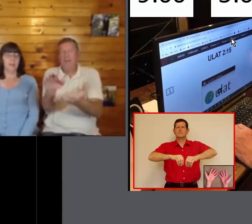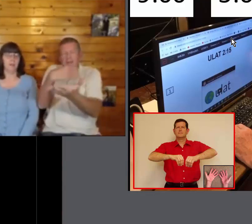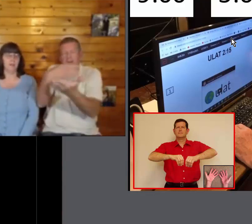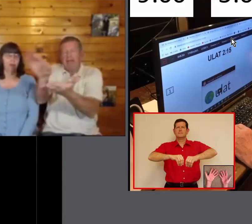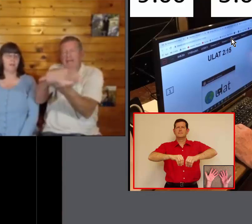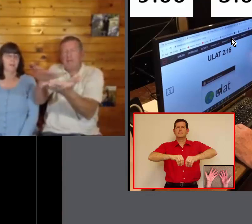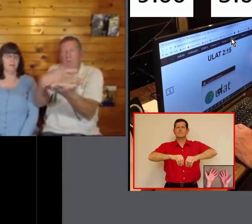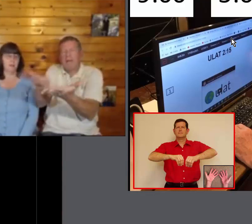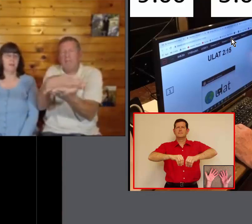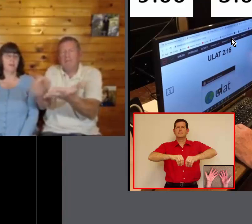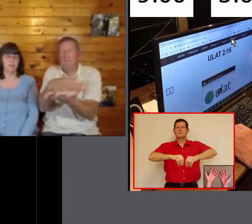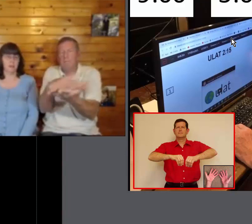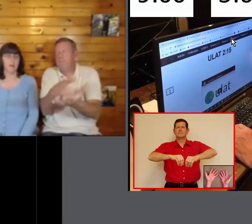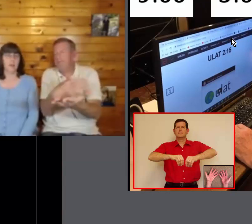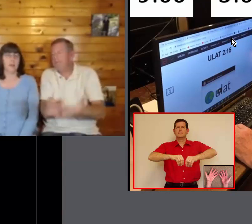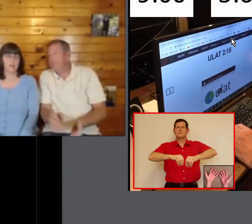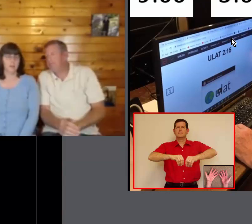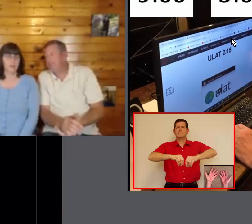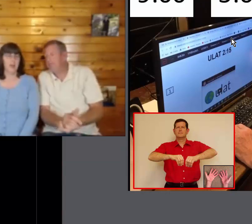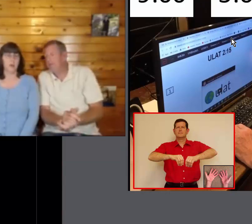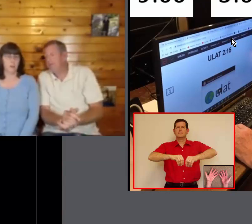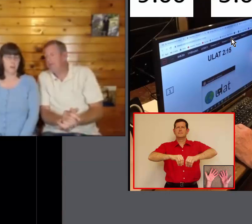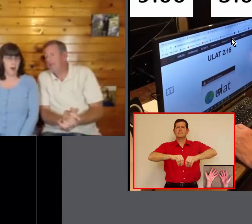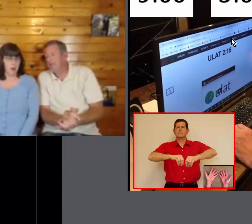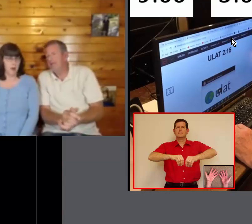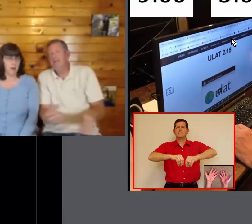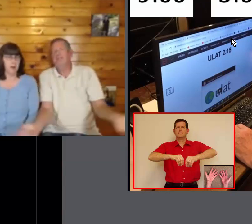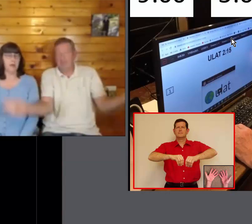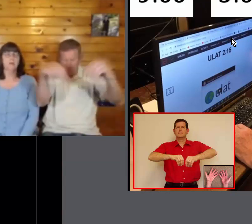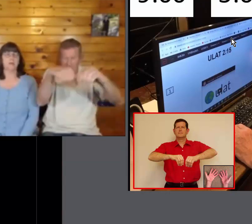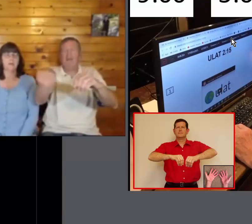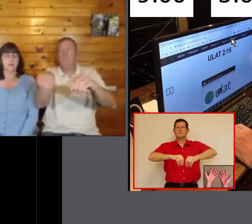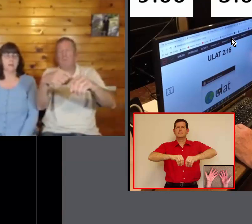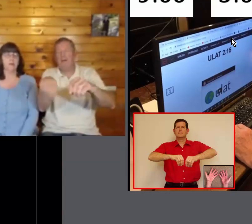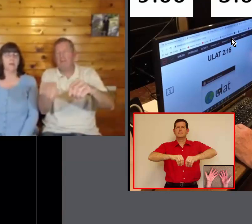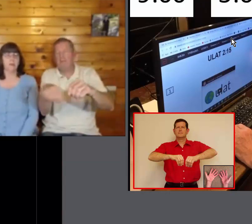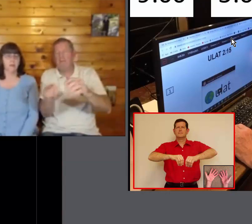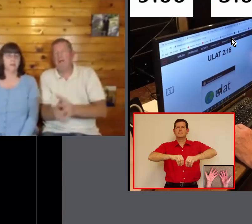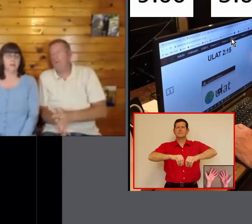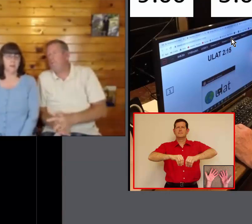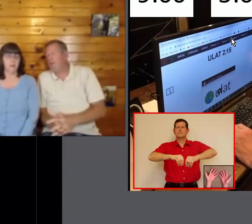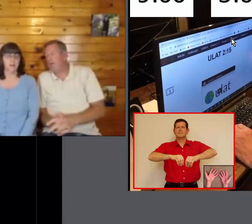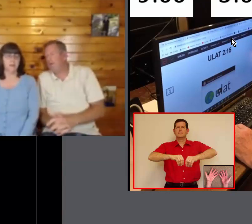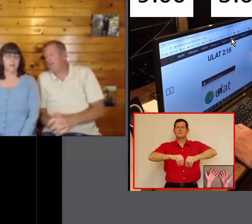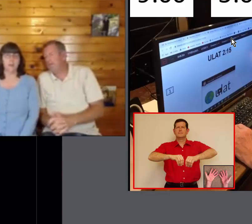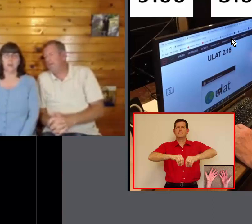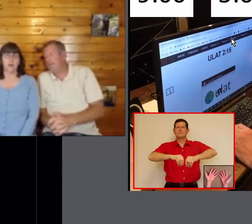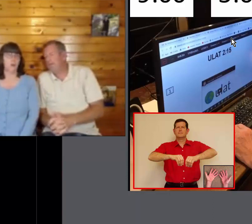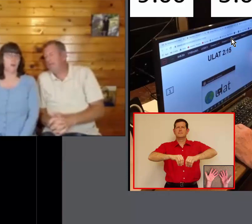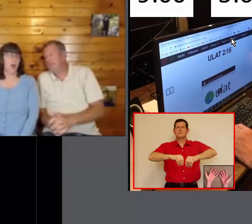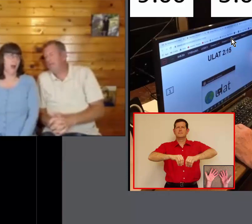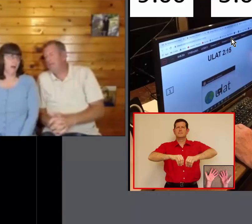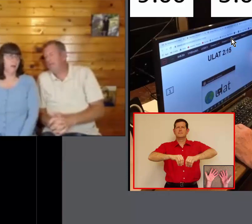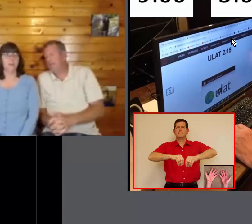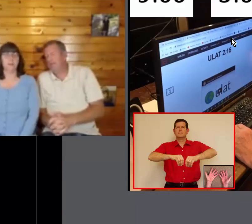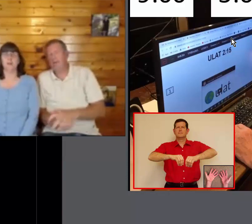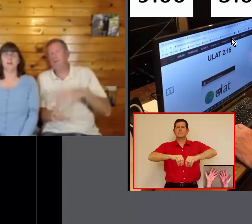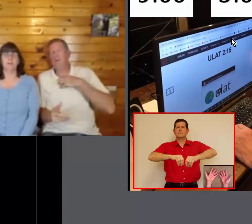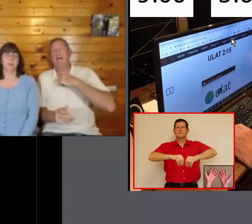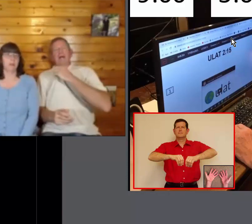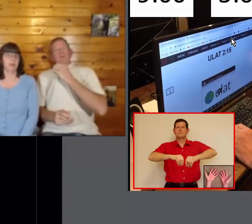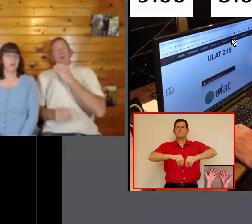la maison. Elle nettoie la maison. Je fais les repas. Elle fait les repas, elle prépare les repas. Je lave le